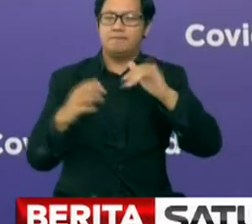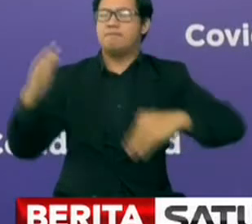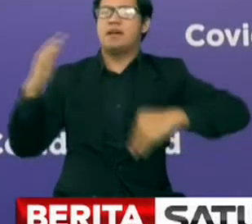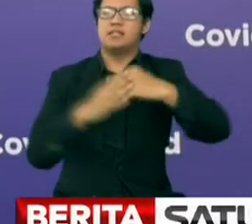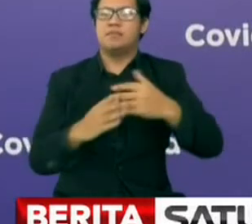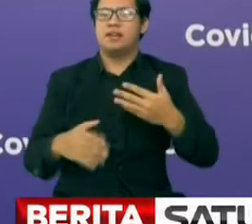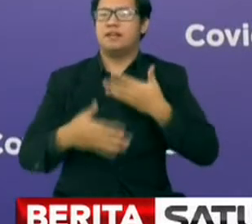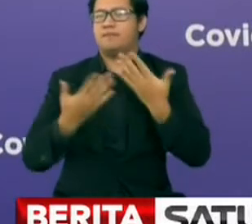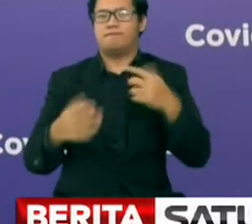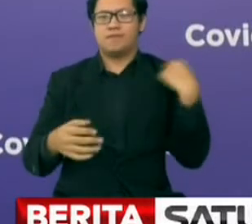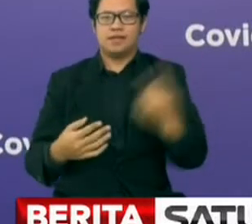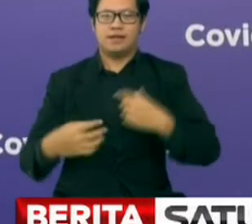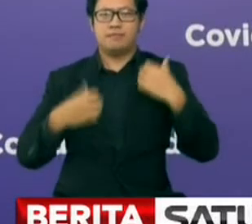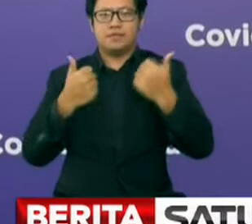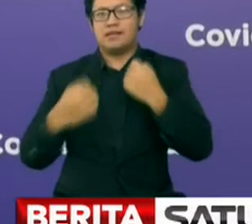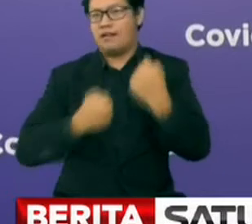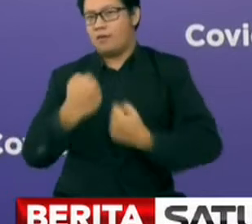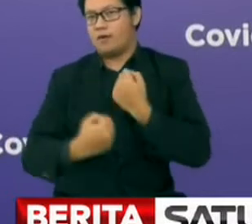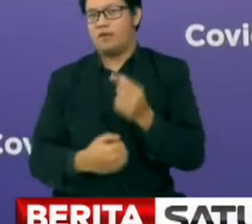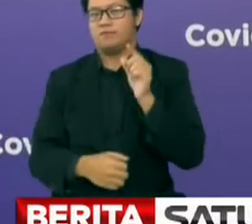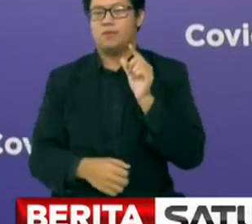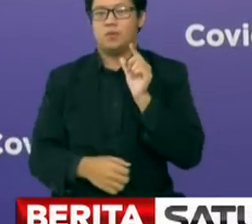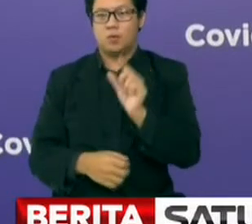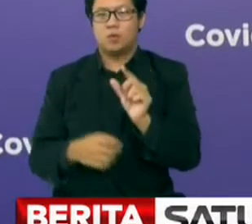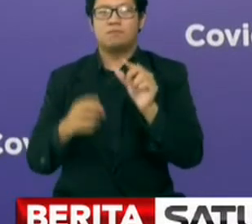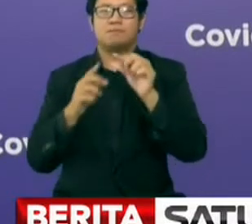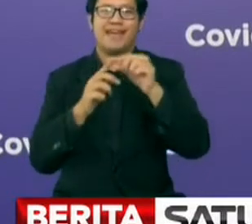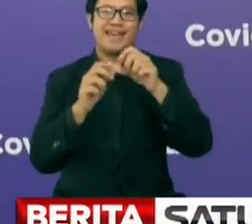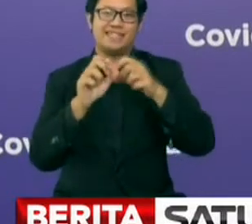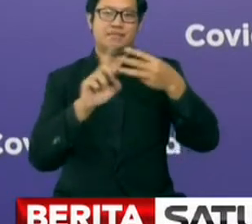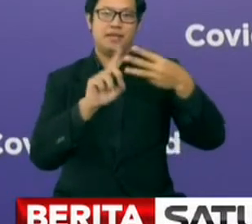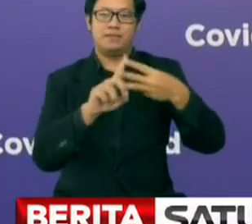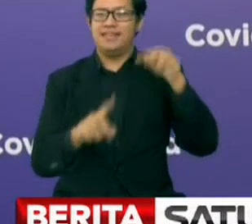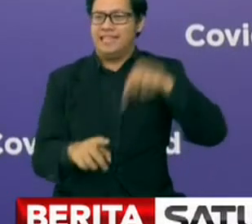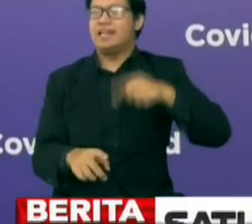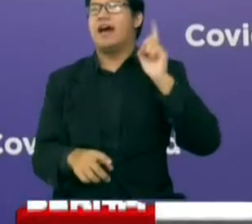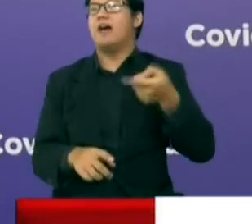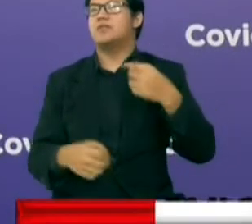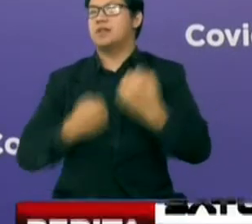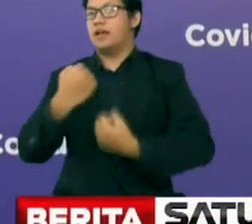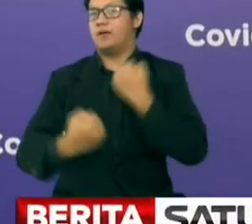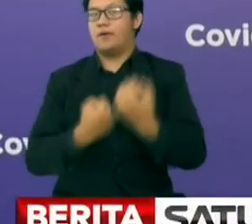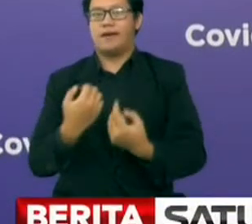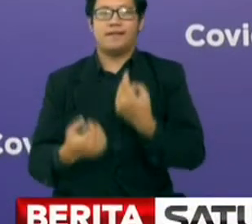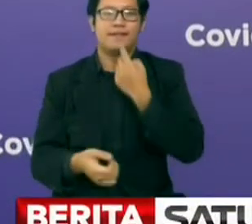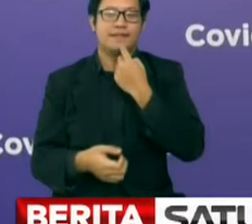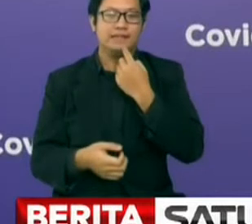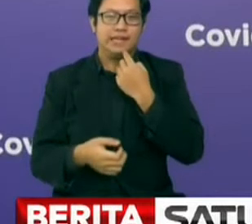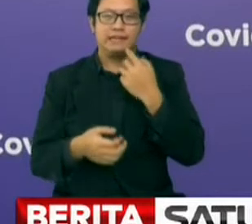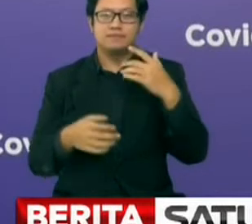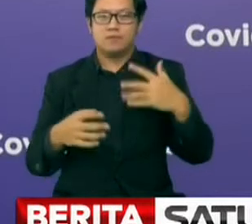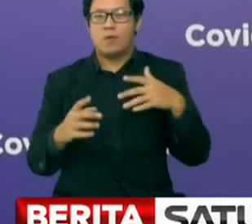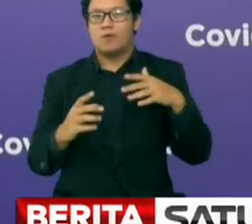bisa kita lakukan di dalam kontek Hal inilah yang harus kita lakukan di dalam kaitan Untuk tetap